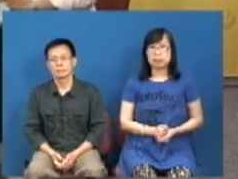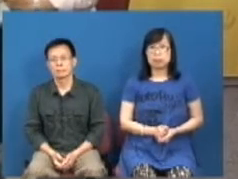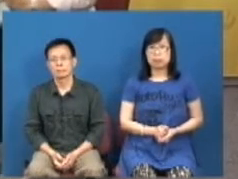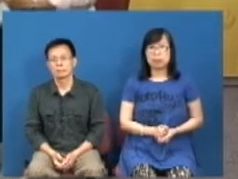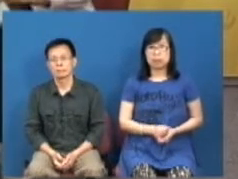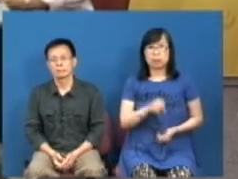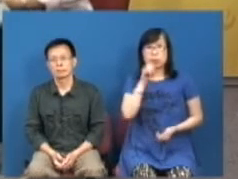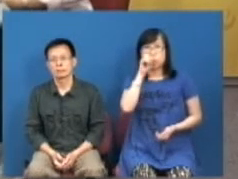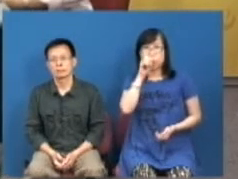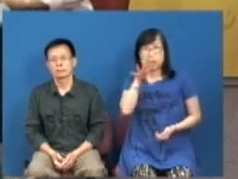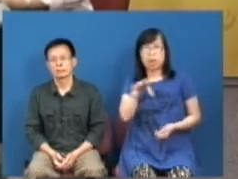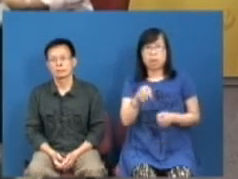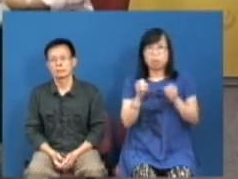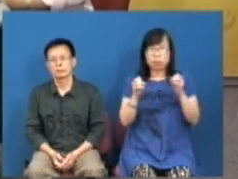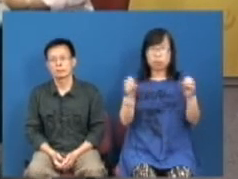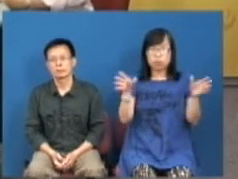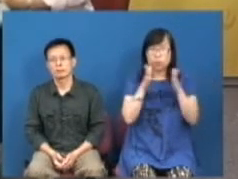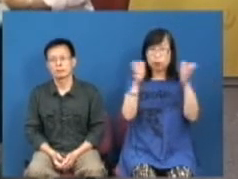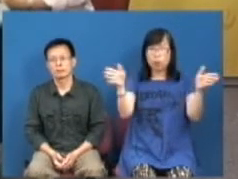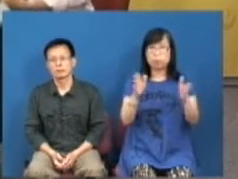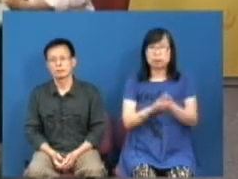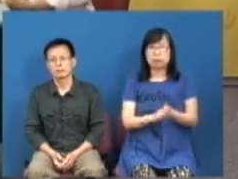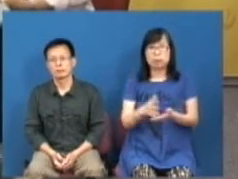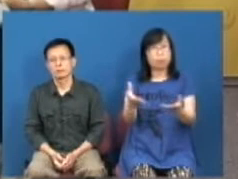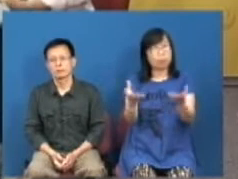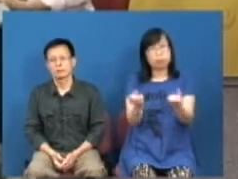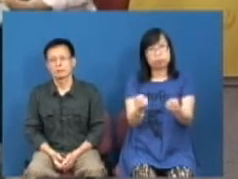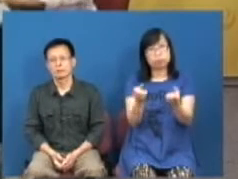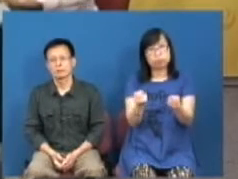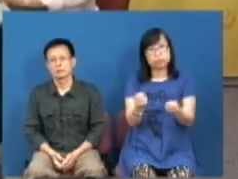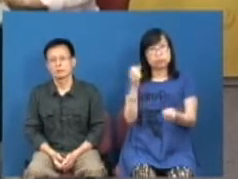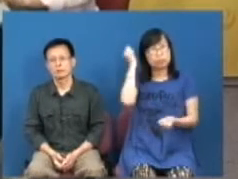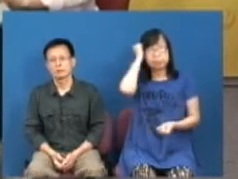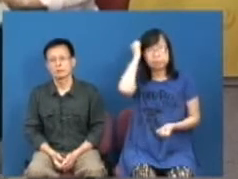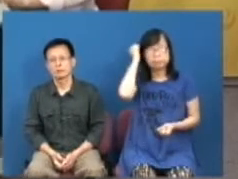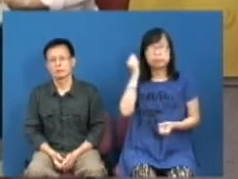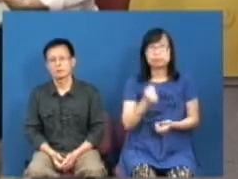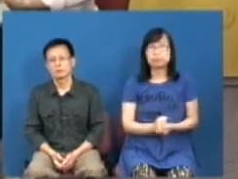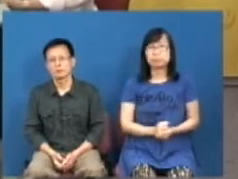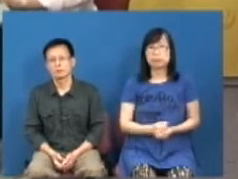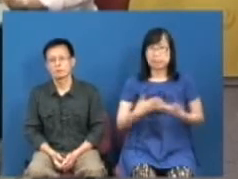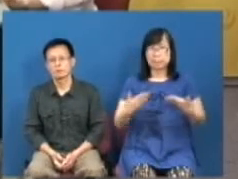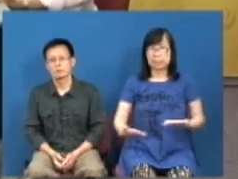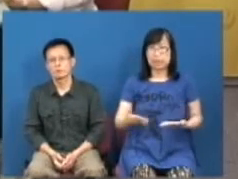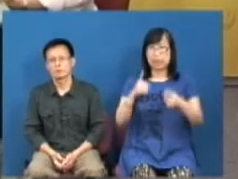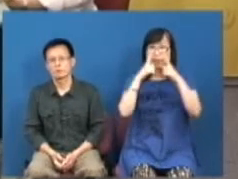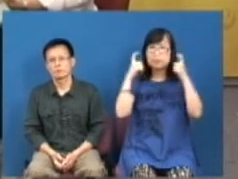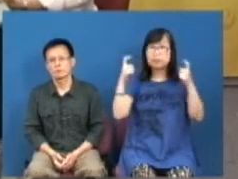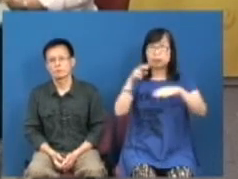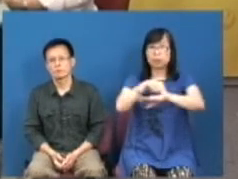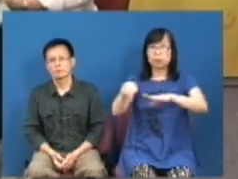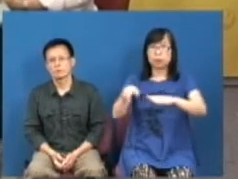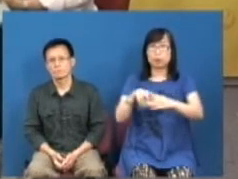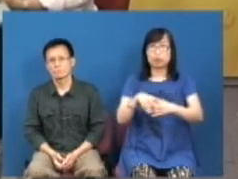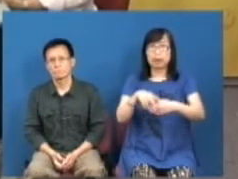即係話抗就抗咧，呢樣嘢真係好難接受。咁但係當然啦，呢排城規會最大面對都